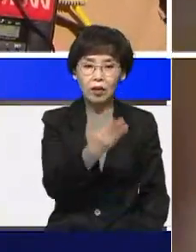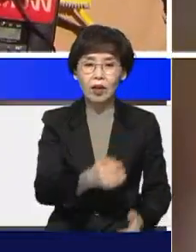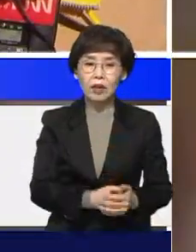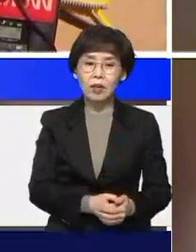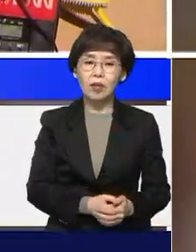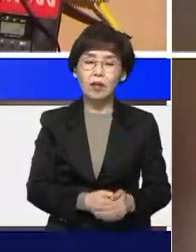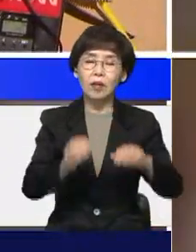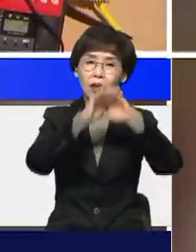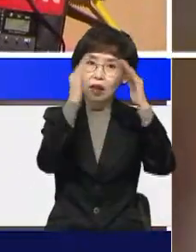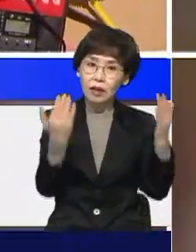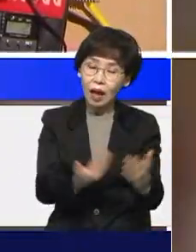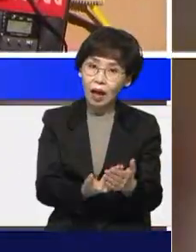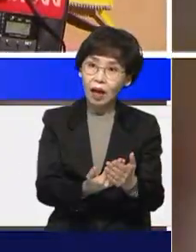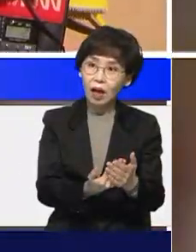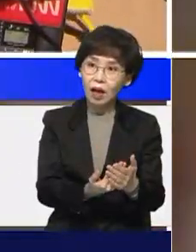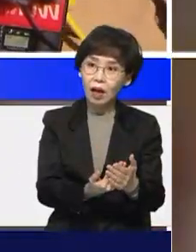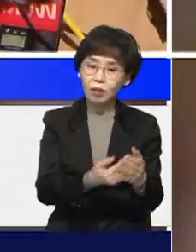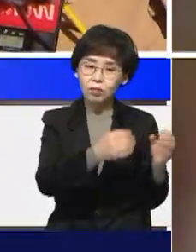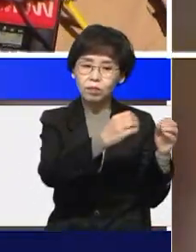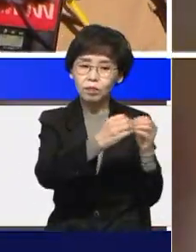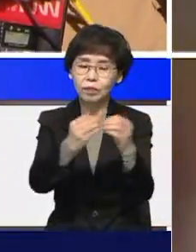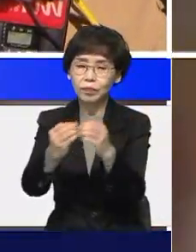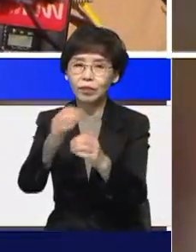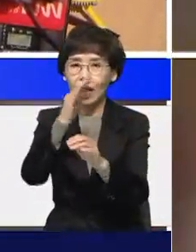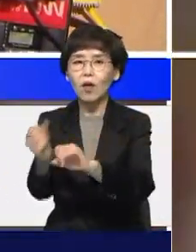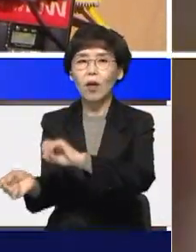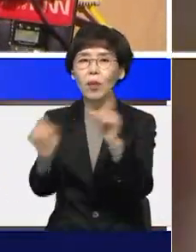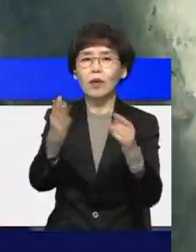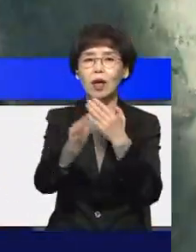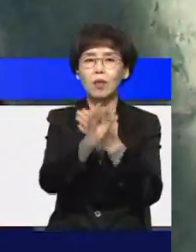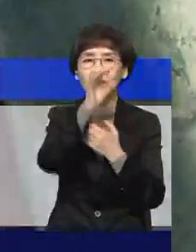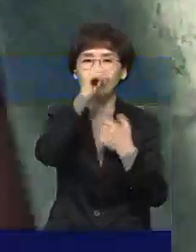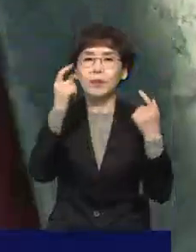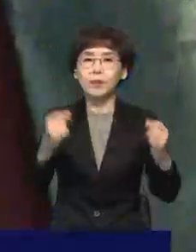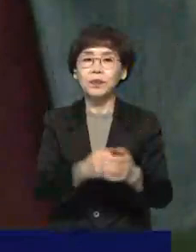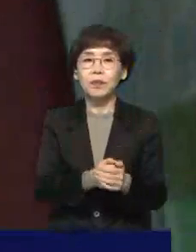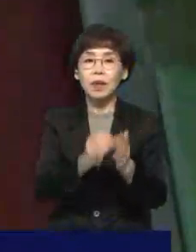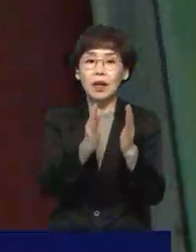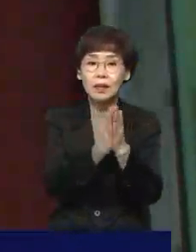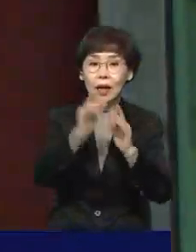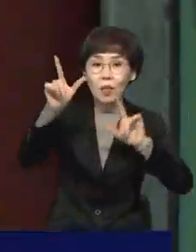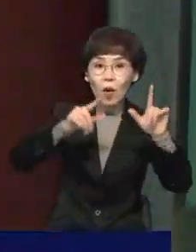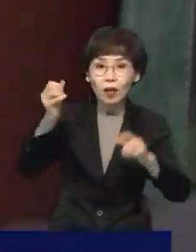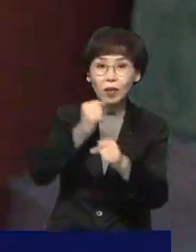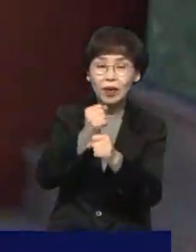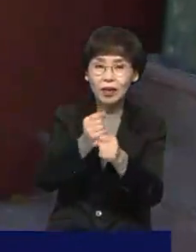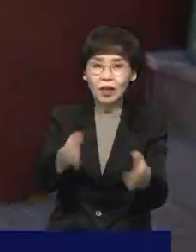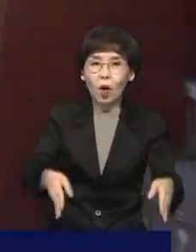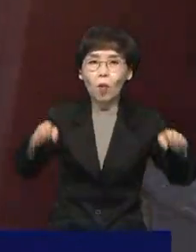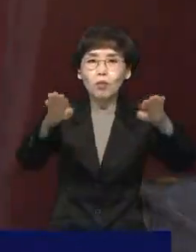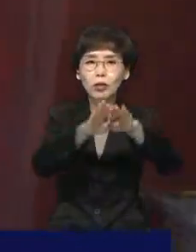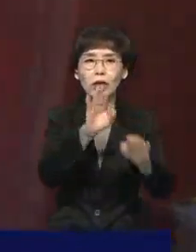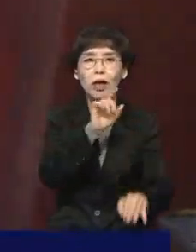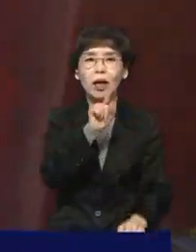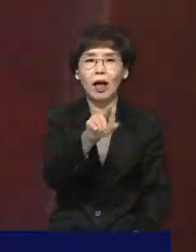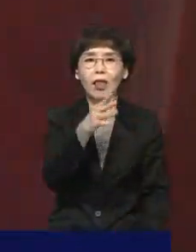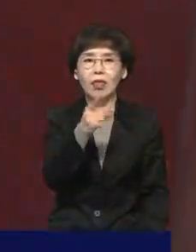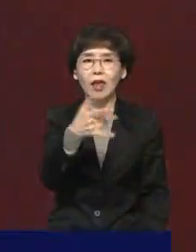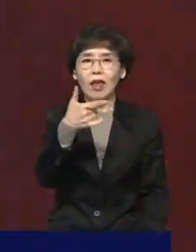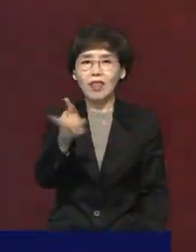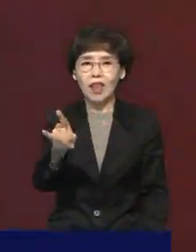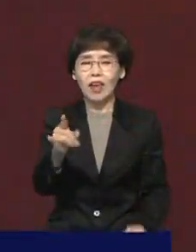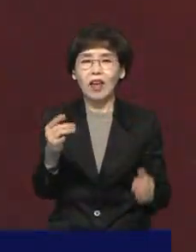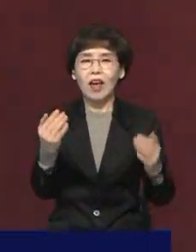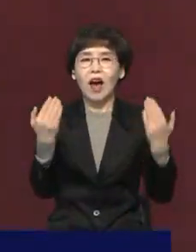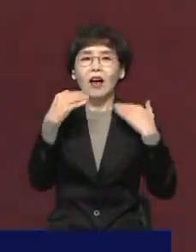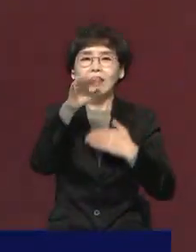돼서 저걸 시작으로 해서 전부 다 살아날 수 있었으면 좋겠습니다. 책 모양의 이 건물은 아테네 학당이라는 이름을 가지고